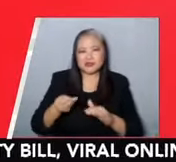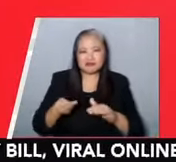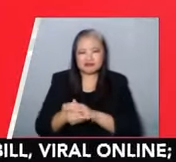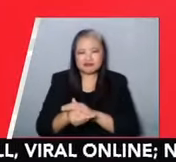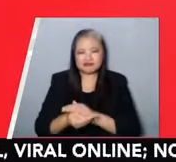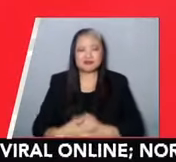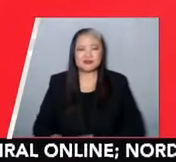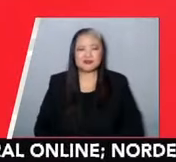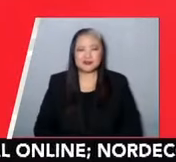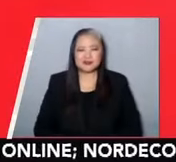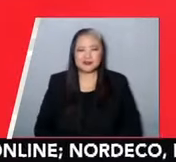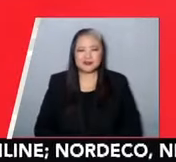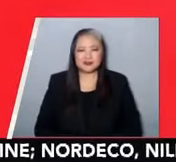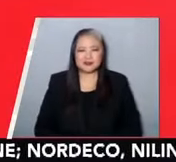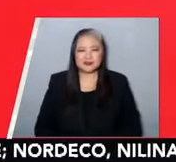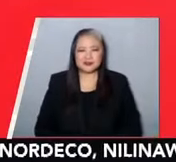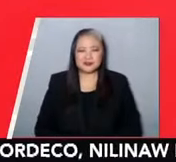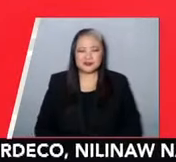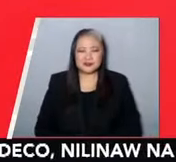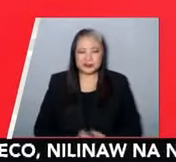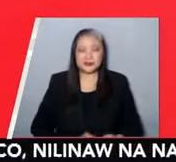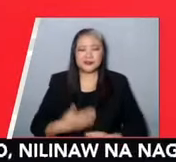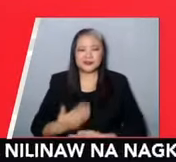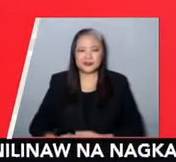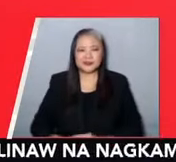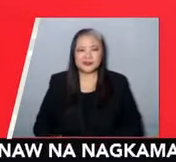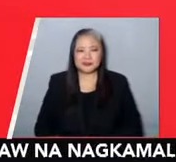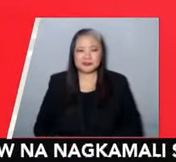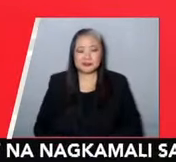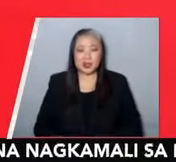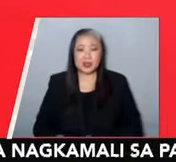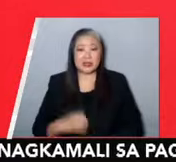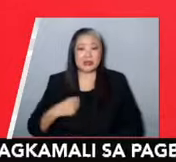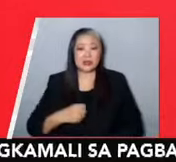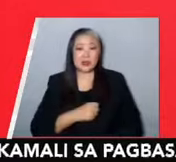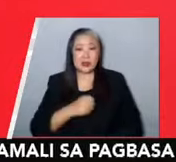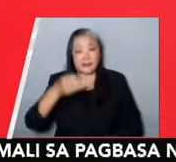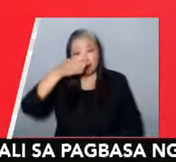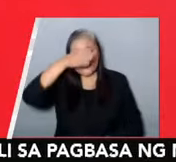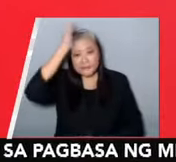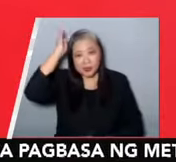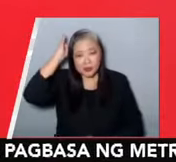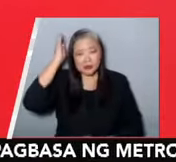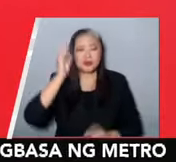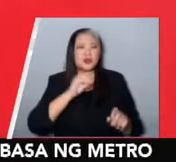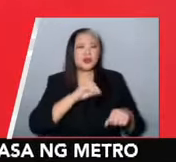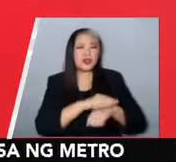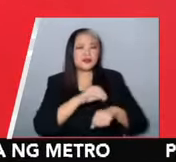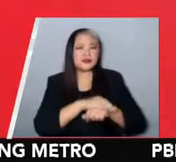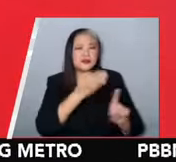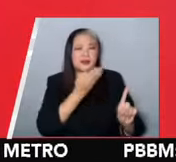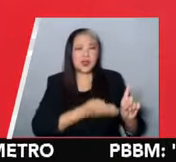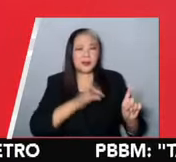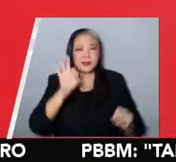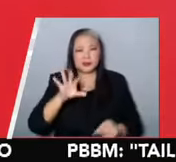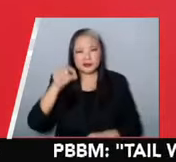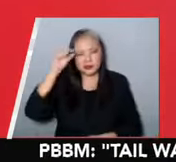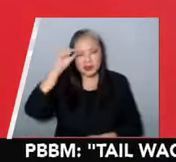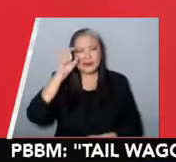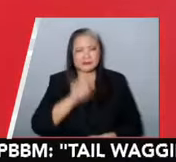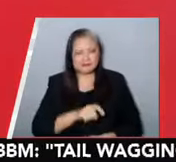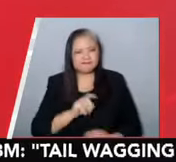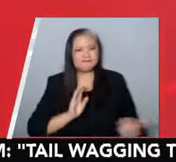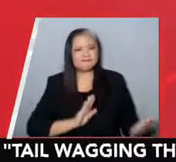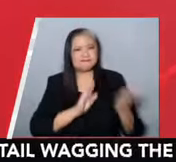Samantala, pinayuhan din ni Senador Ronald Bato de la Rosa si Pastor Apollo Kibuloy na harapin na ang kanyang mga kaso. At kaugnay niyan, makakausap